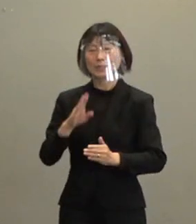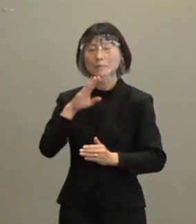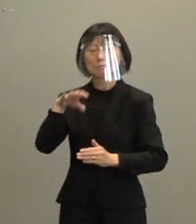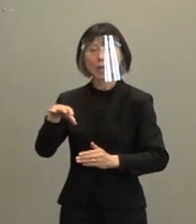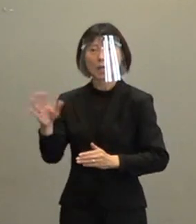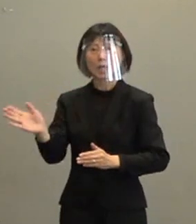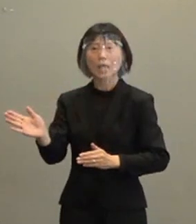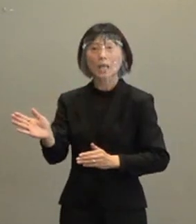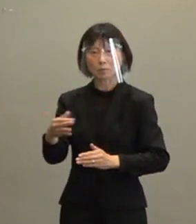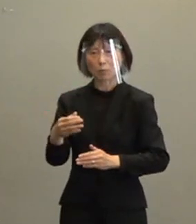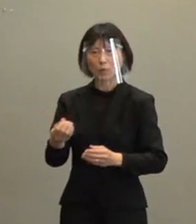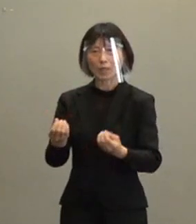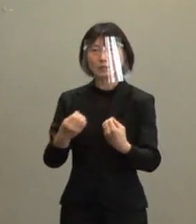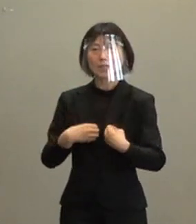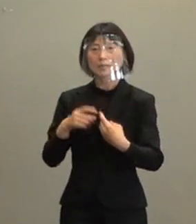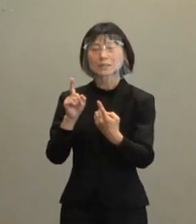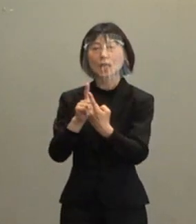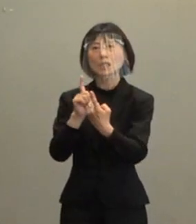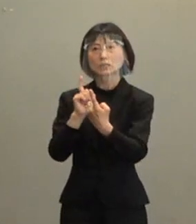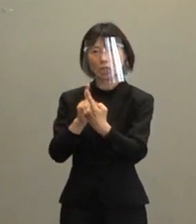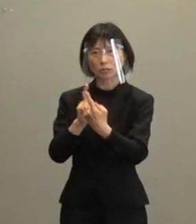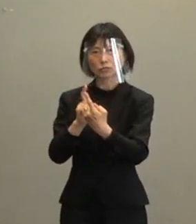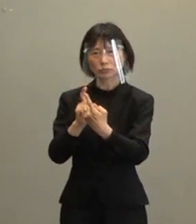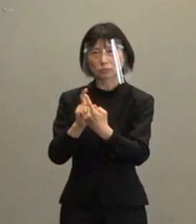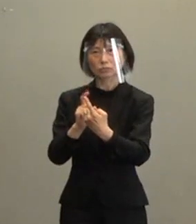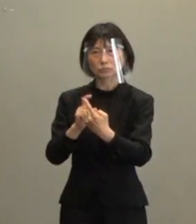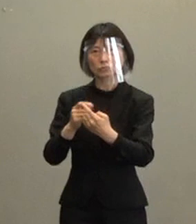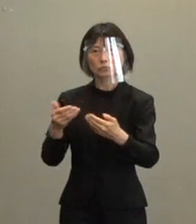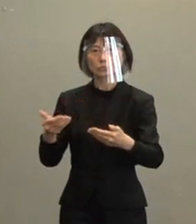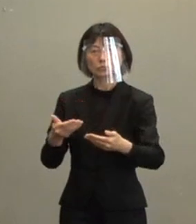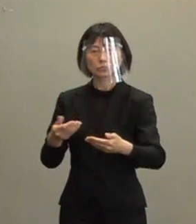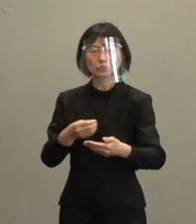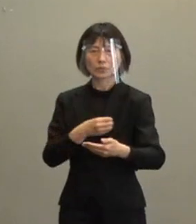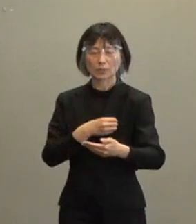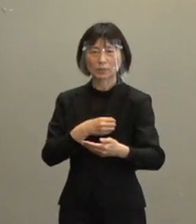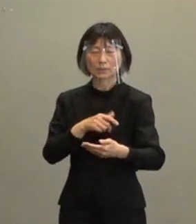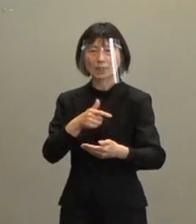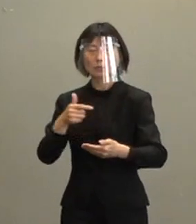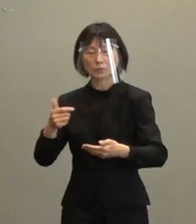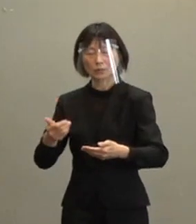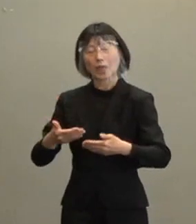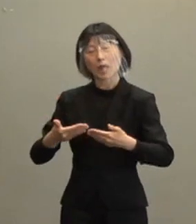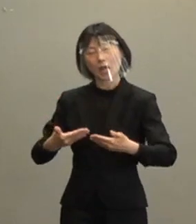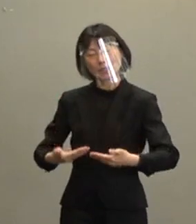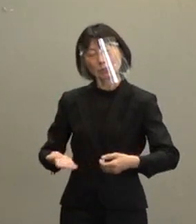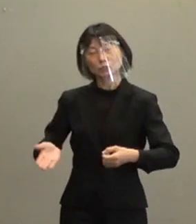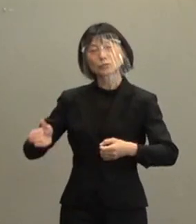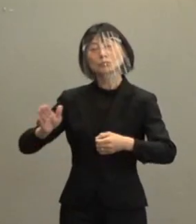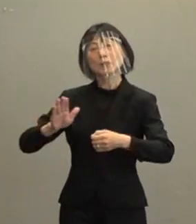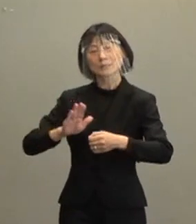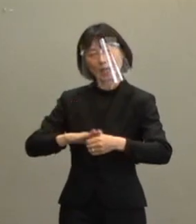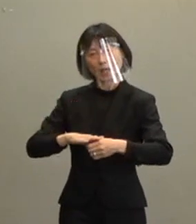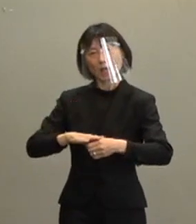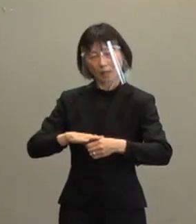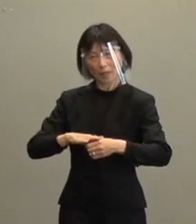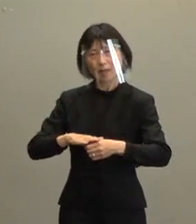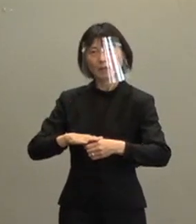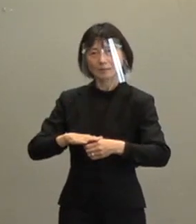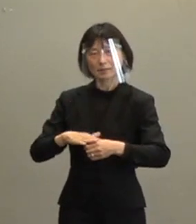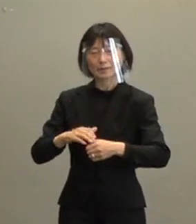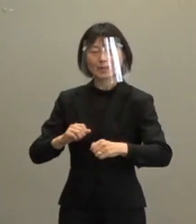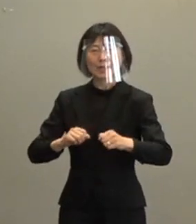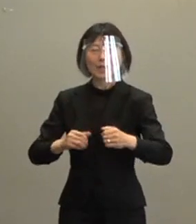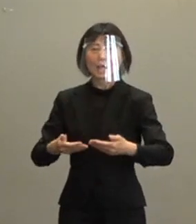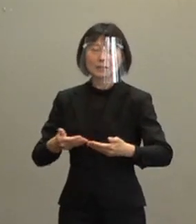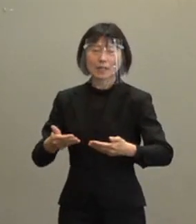ですね、感染対策、それから従事者の方々の安心も含めたですね、働きやすさにつながっ